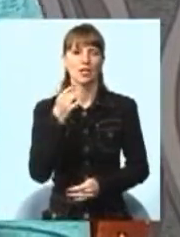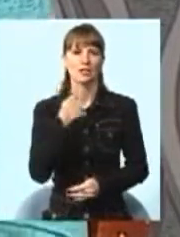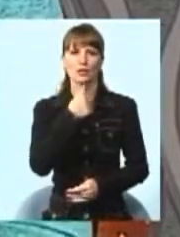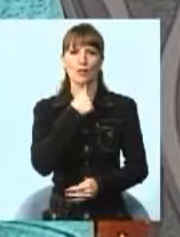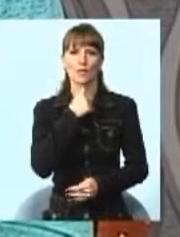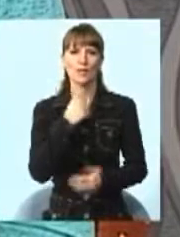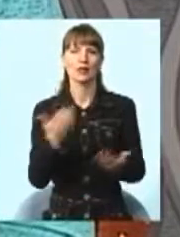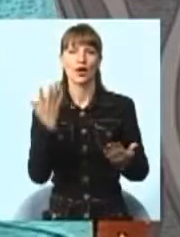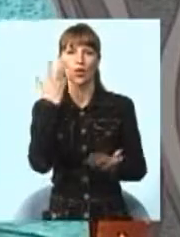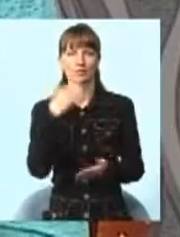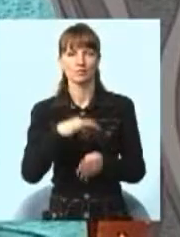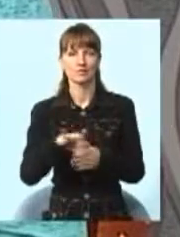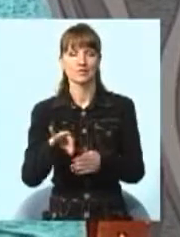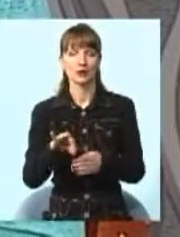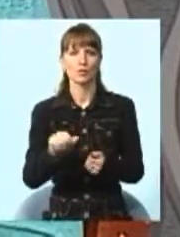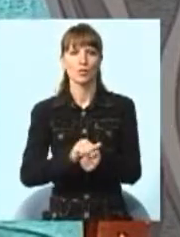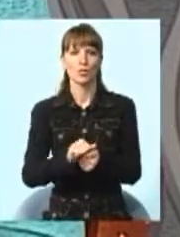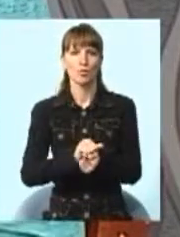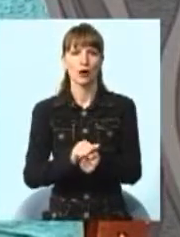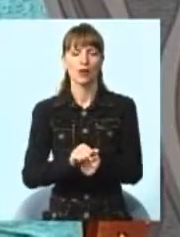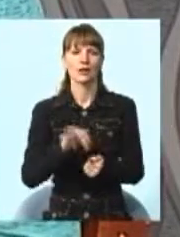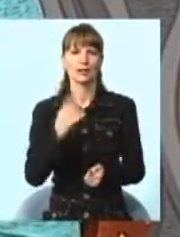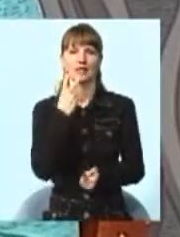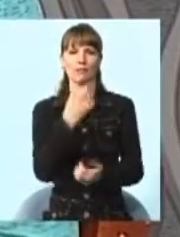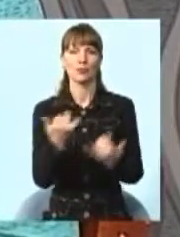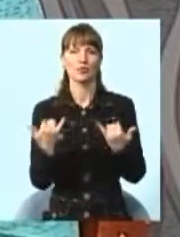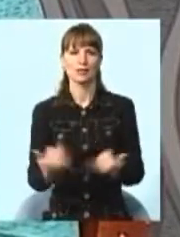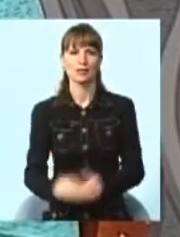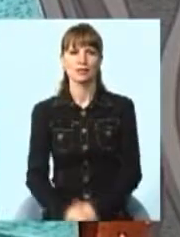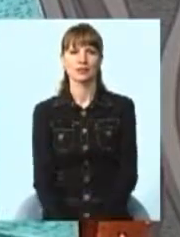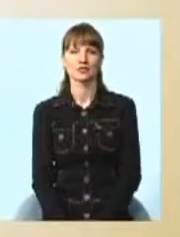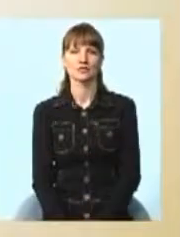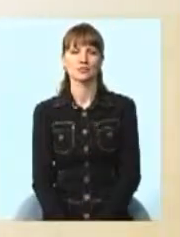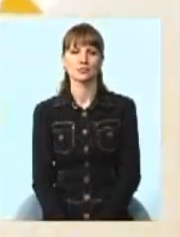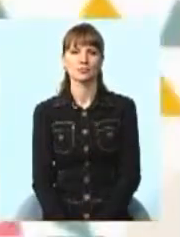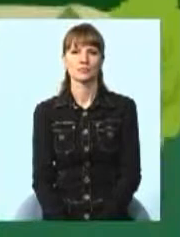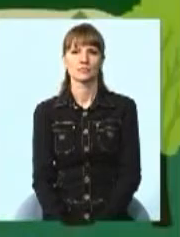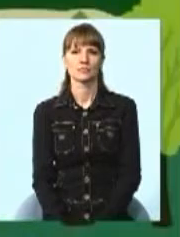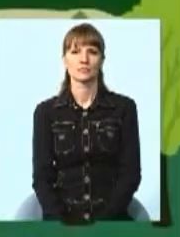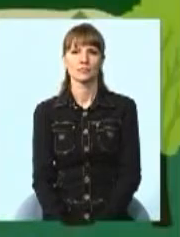досвід, коли підпалюють папір. І дивимося зараз.